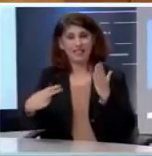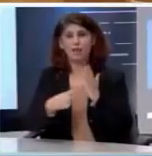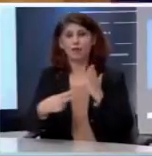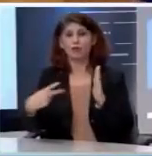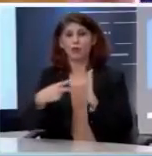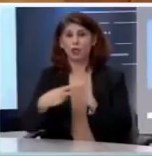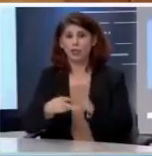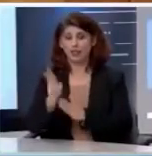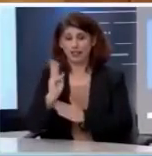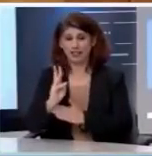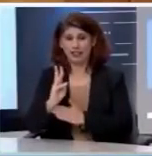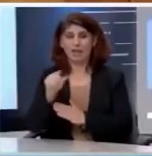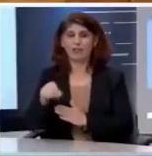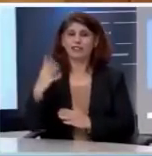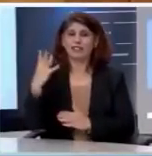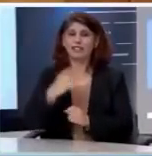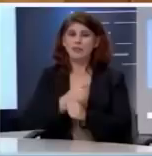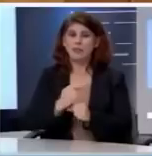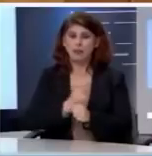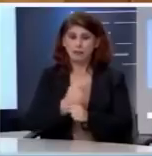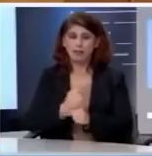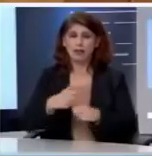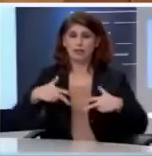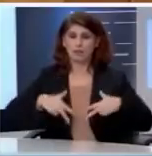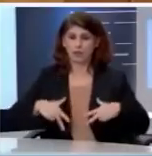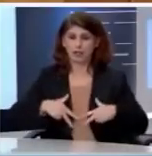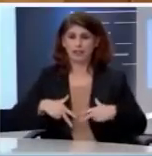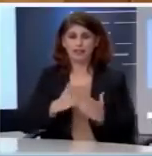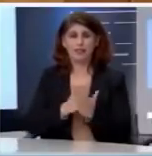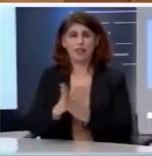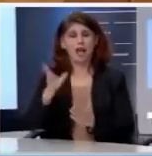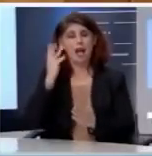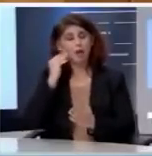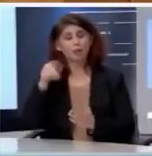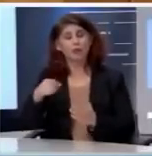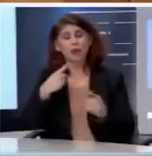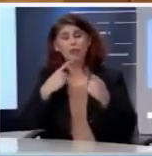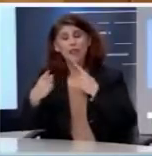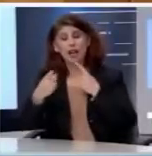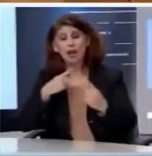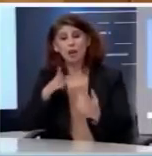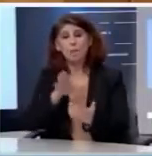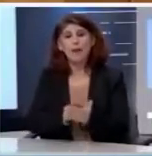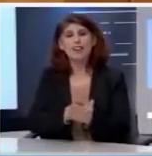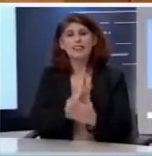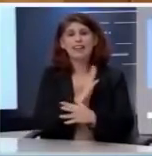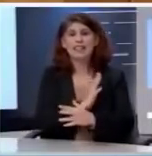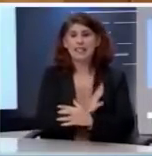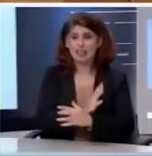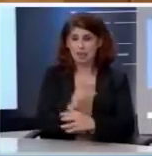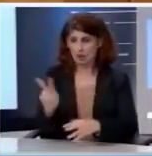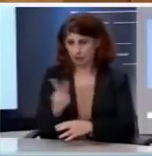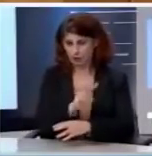2013, έχω βάλει αυτά τα τέσσερα φάρμακα, κύριε Υπουργέ της Δικαιοσύνης, ακούστε τώρα διάλογο μάρτυρα με εισαγγελέα.